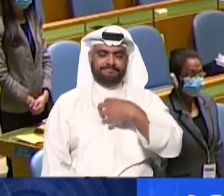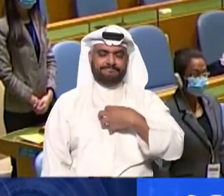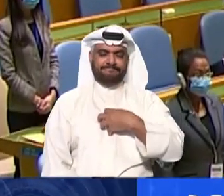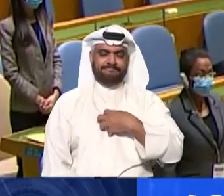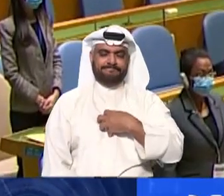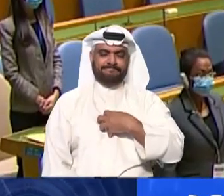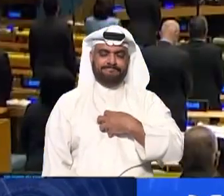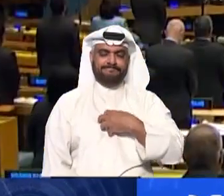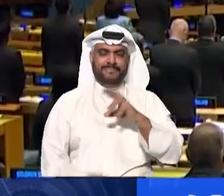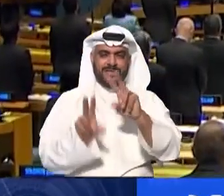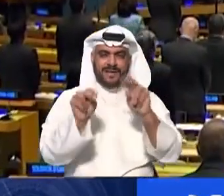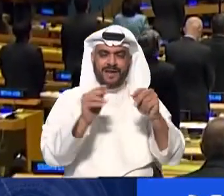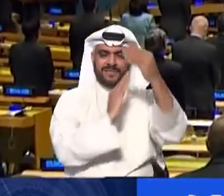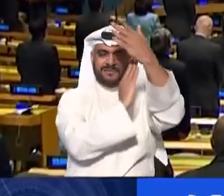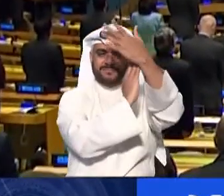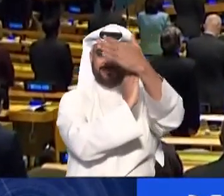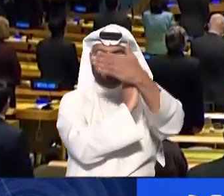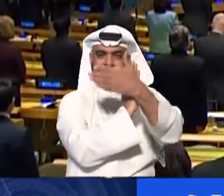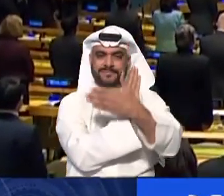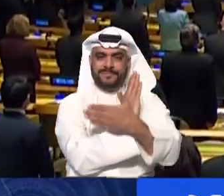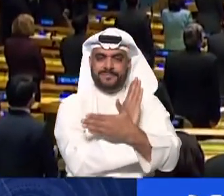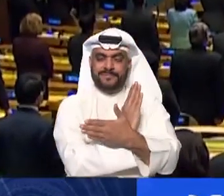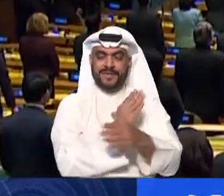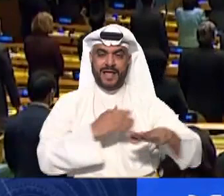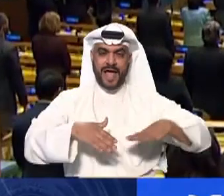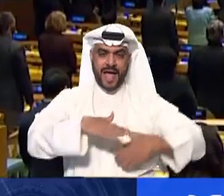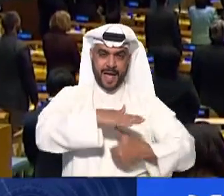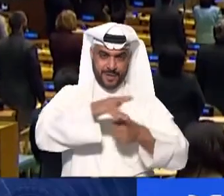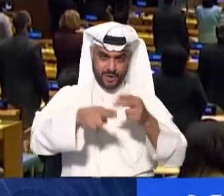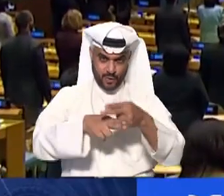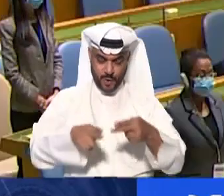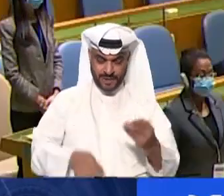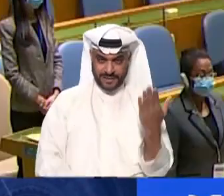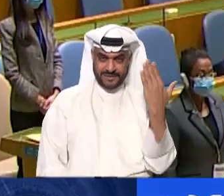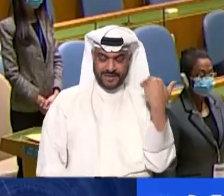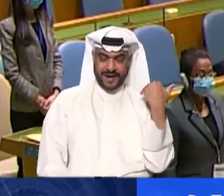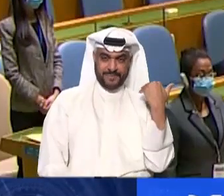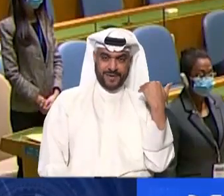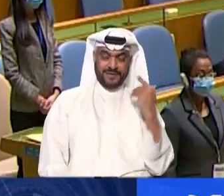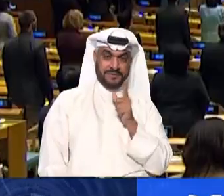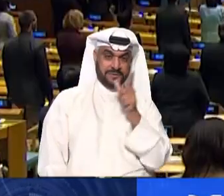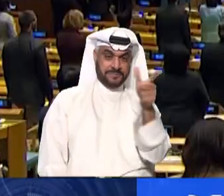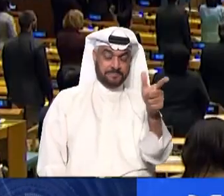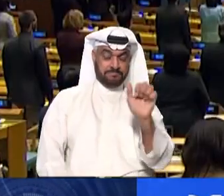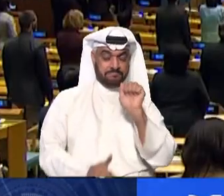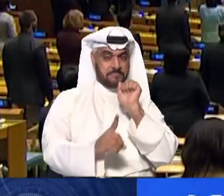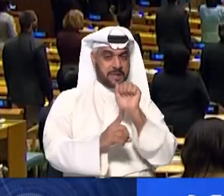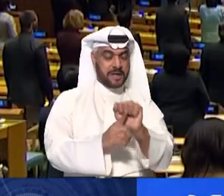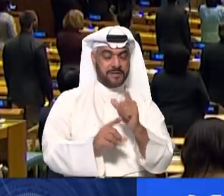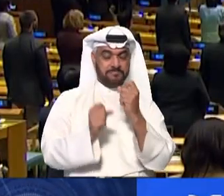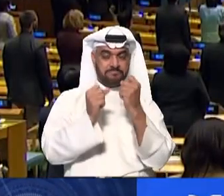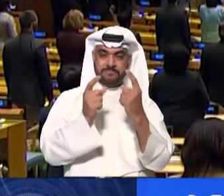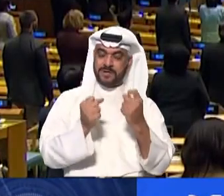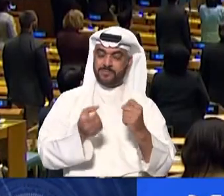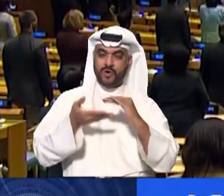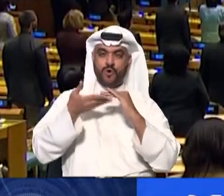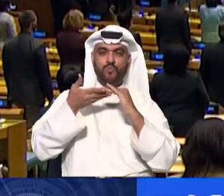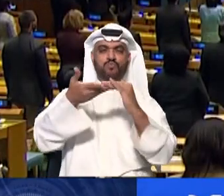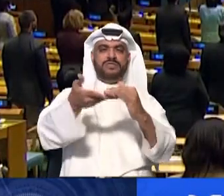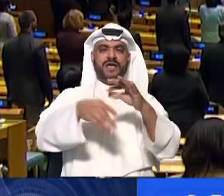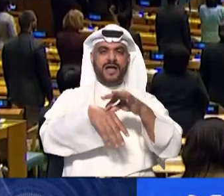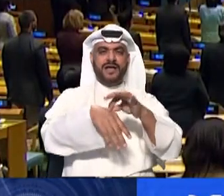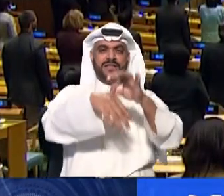تأبينا للأعمال الجليلة التي قام بها الأمير الراحل طيب الله ثراه، خاصة فيما يتعلق في مساعدة